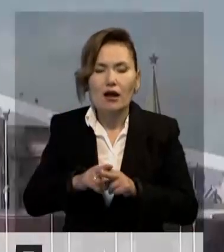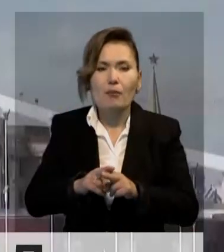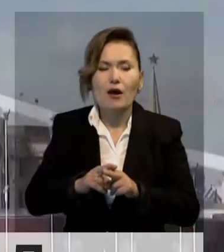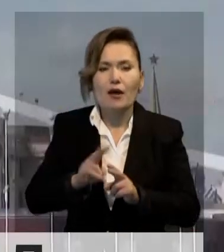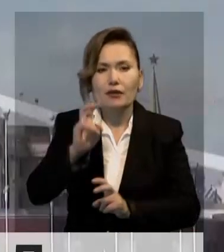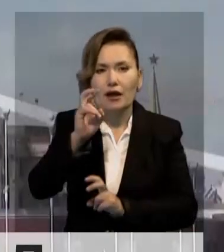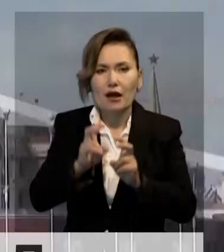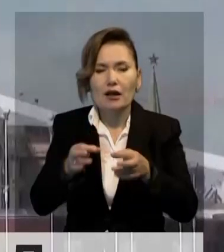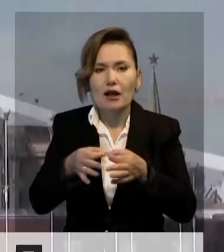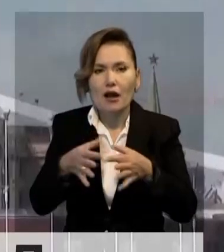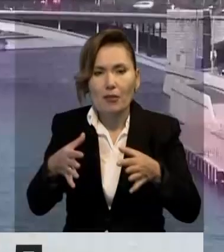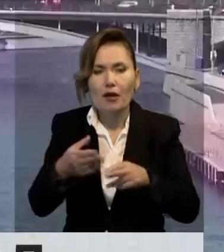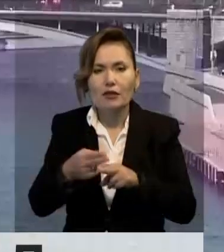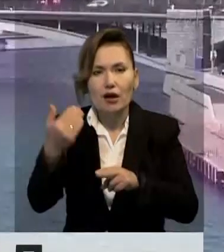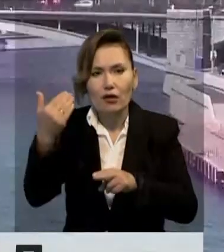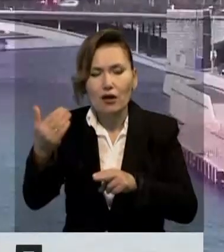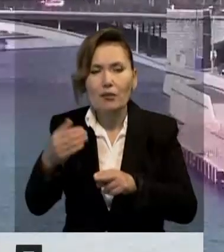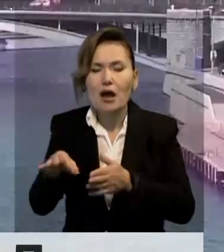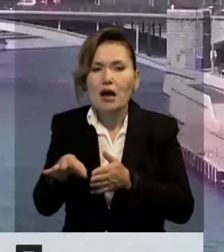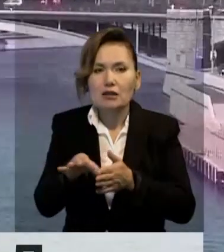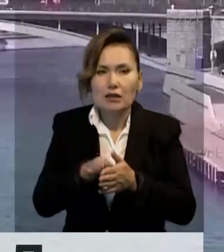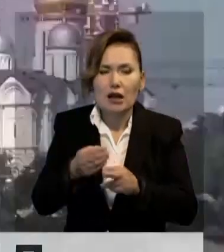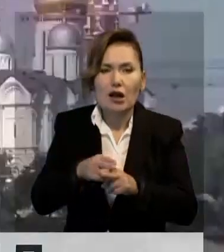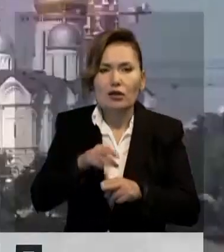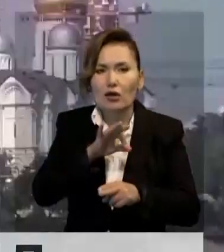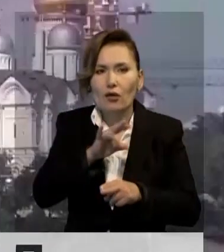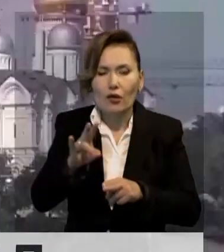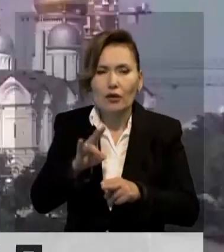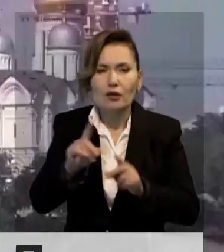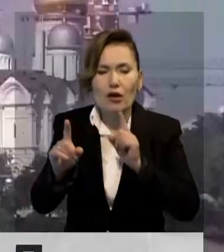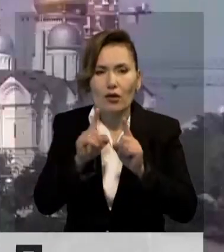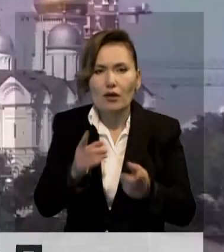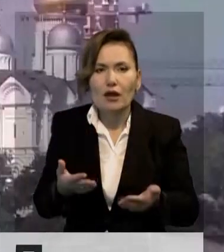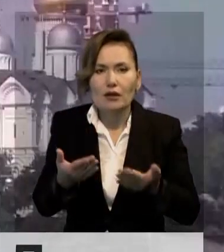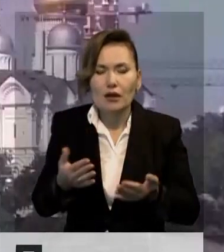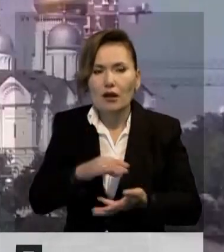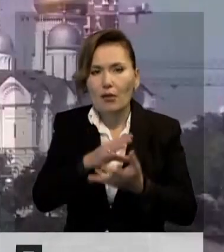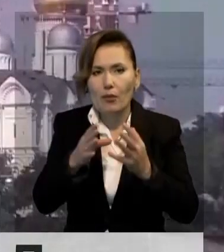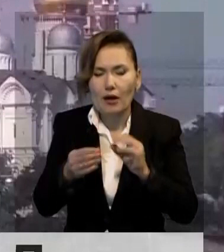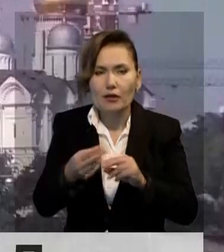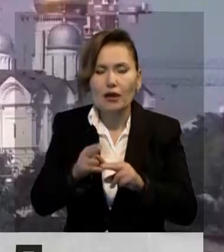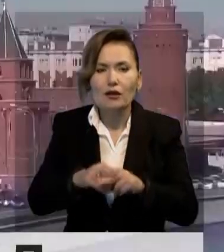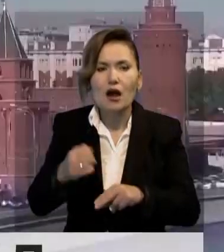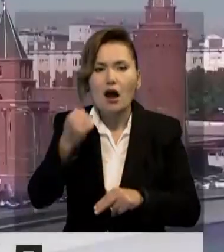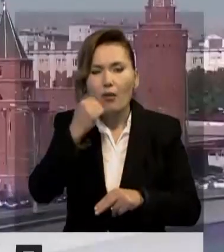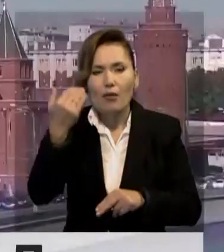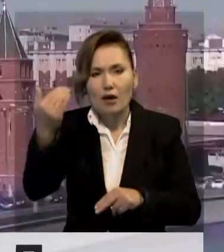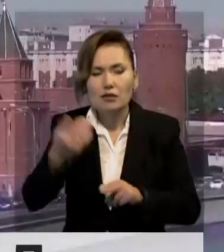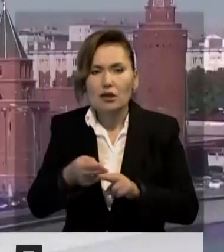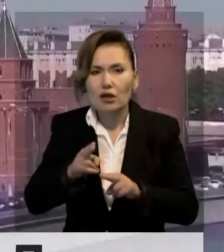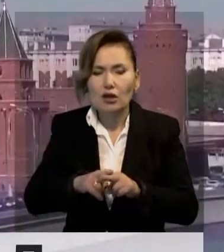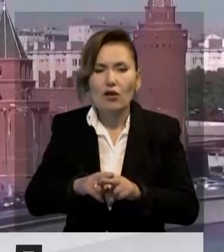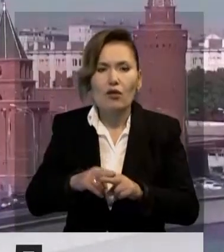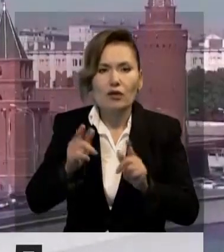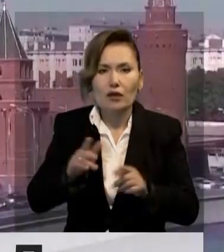электр станциясындағы жағдайға байланысты тез арада Біріккен ұлттар ұйымының отырысын өткізуді талап етті. Мәскеу ядролық шу шығаруда Украинаға